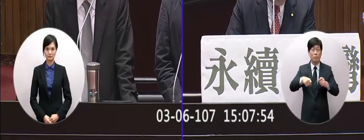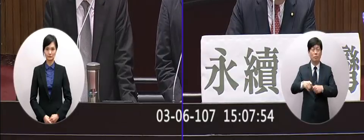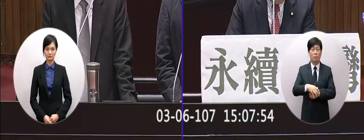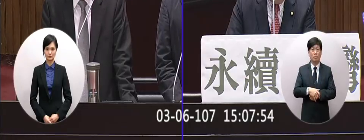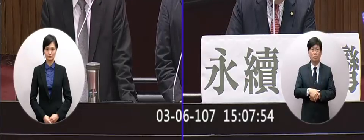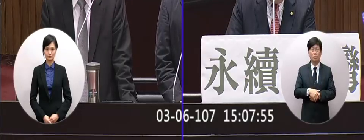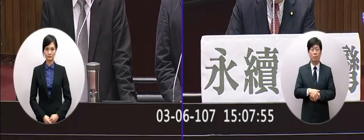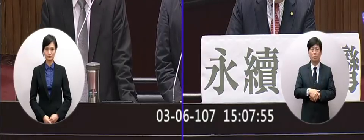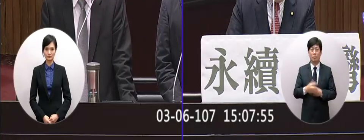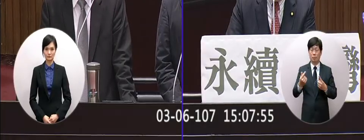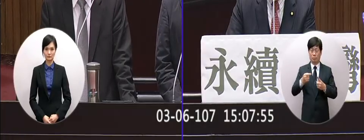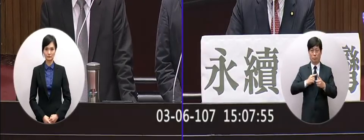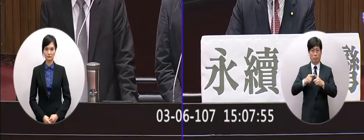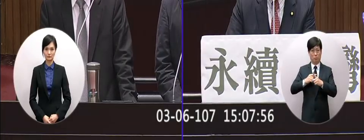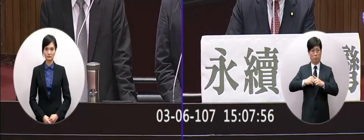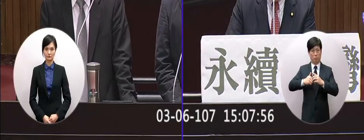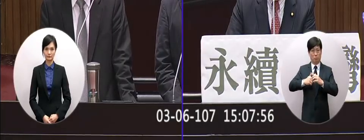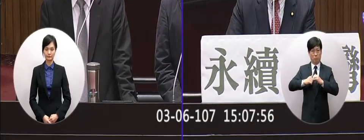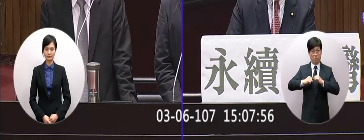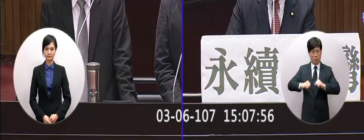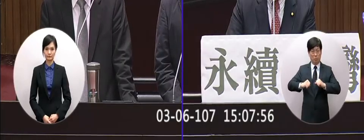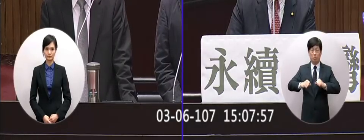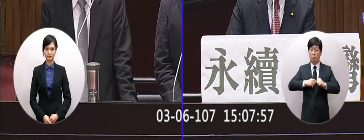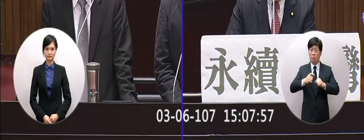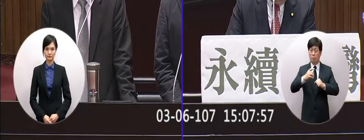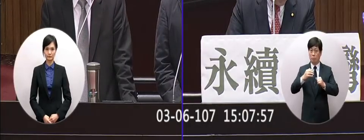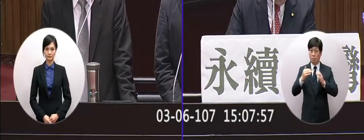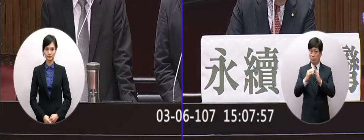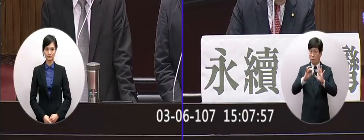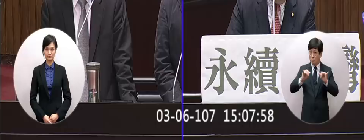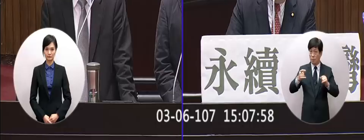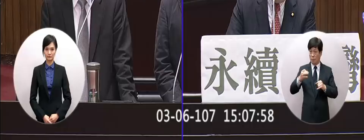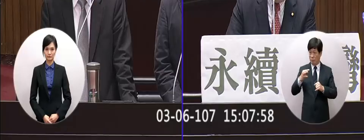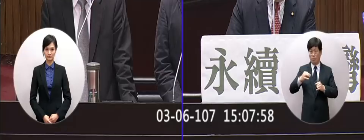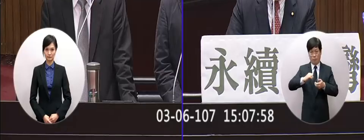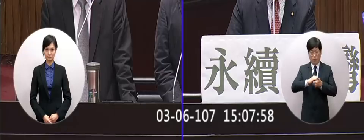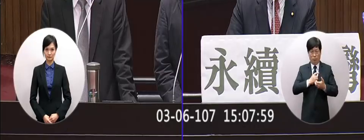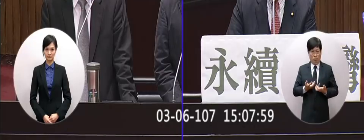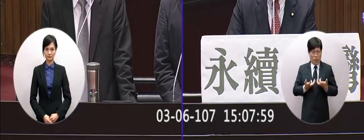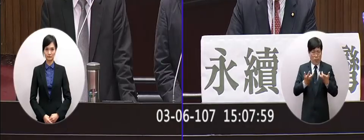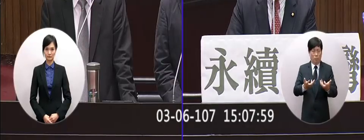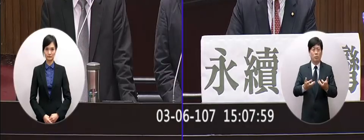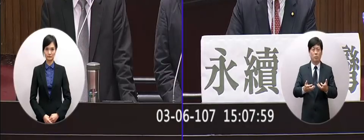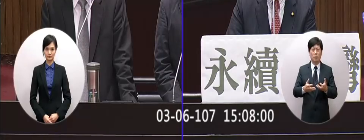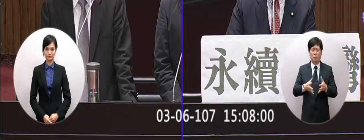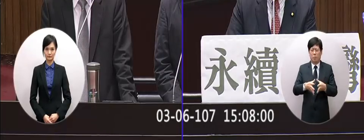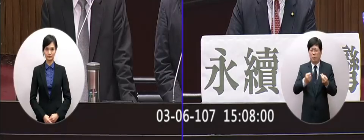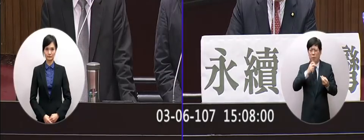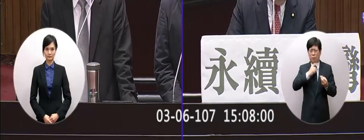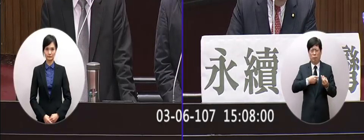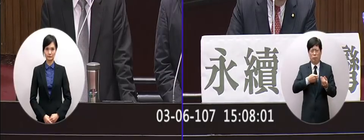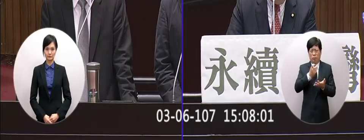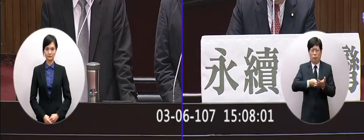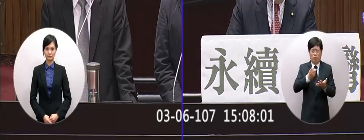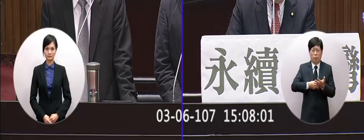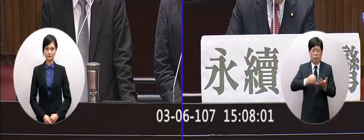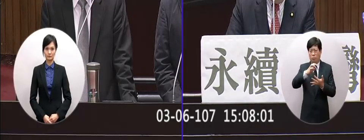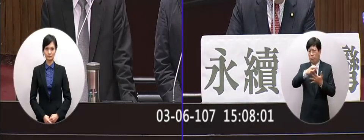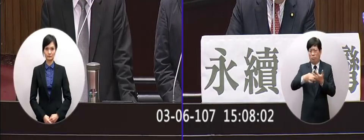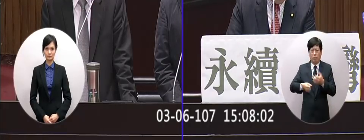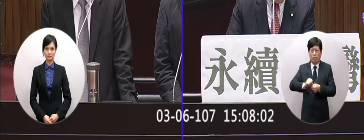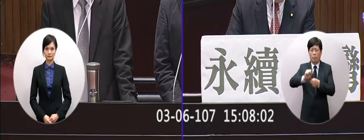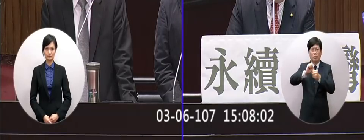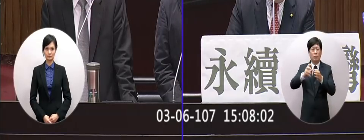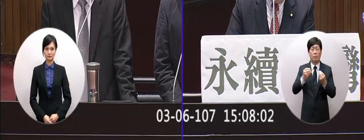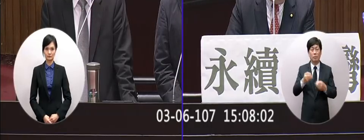有关人民生命财产的事情，要勇往直前，努力的去做。那不需要设计重重的关卡。那